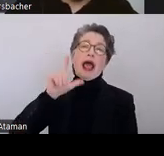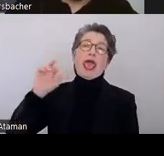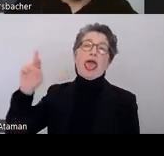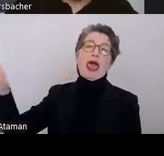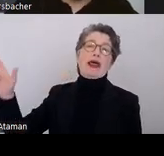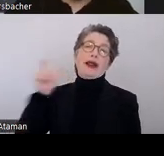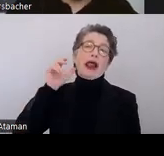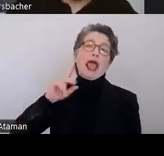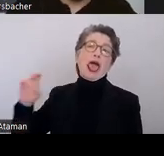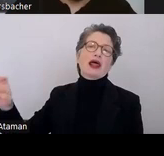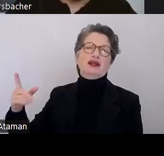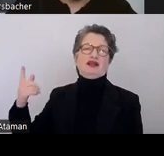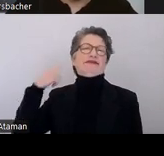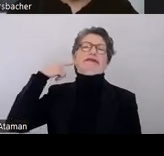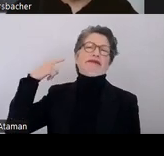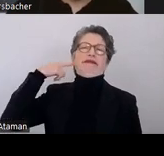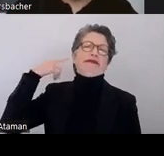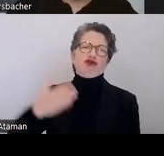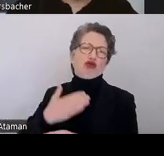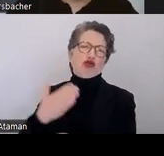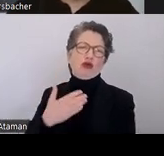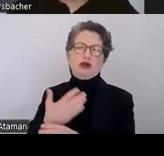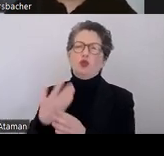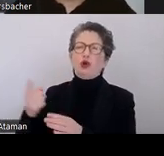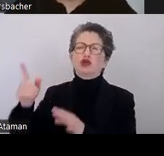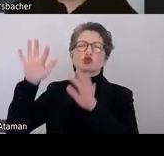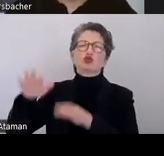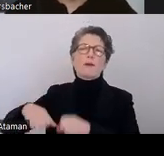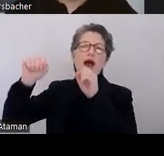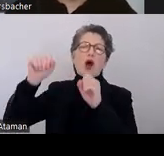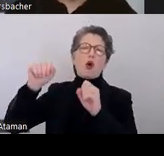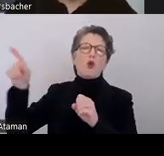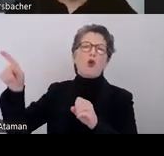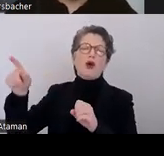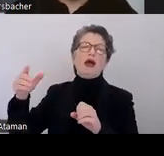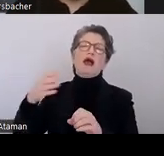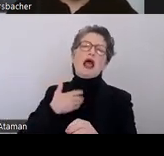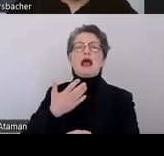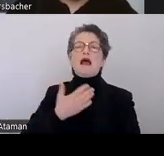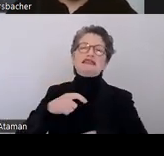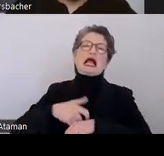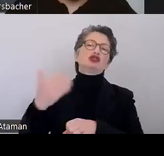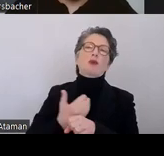weil man halt irgendwie versucht hat, mit so leeren Elementen eine Struktur auf die Seite zu bringen.